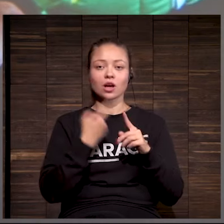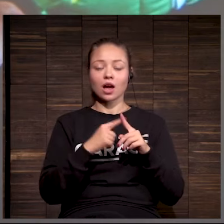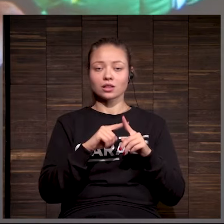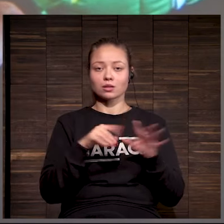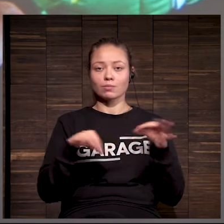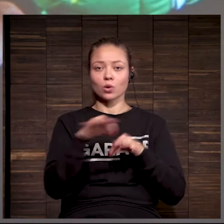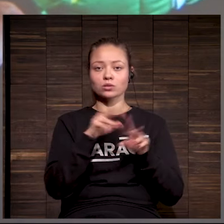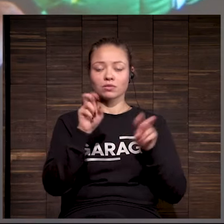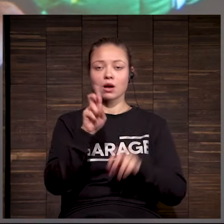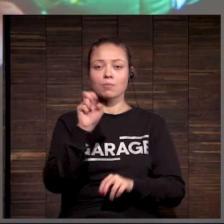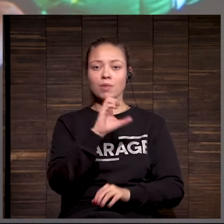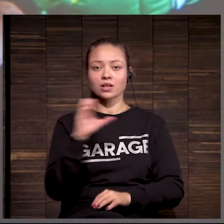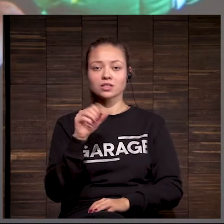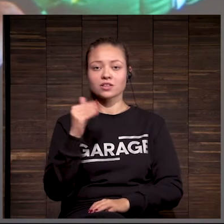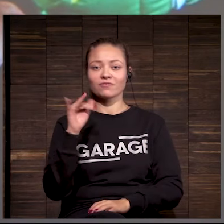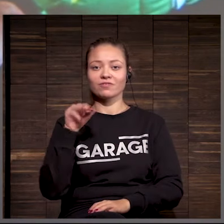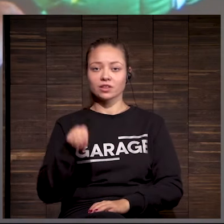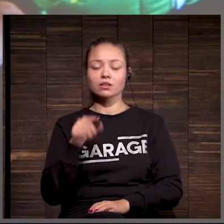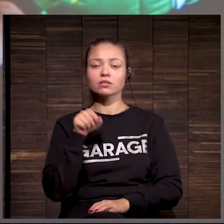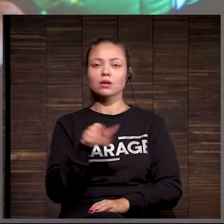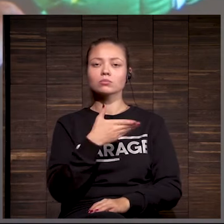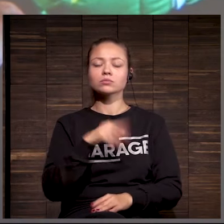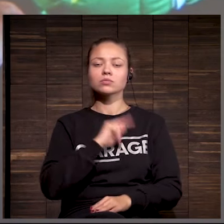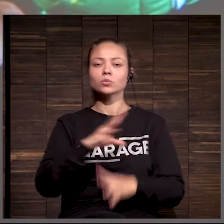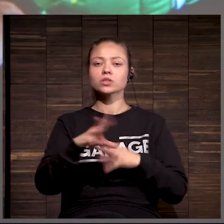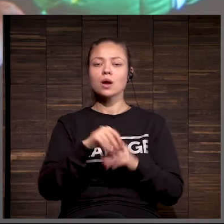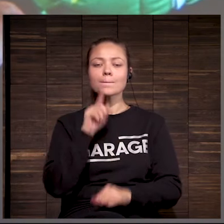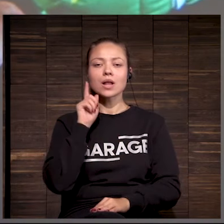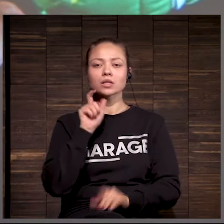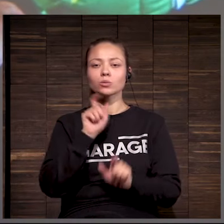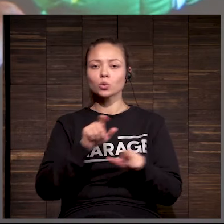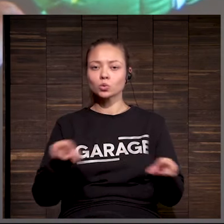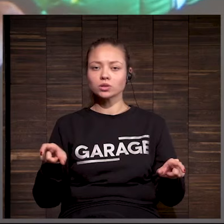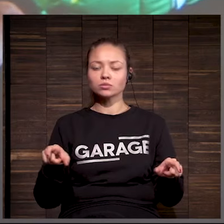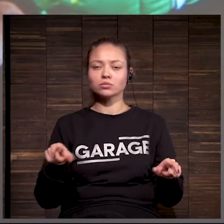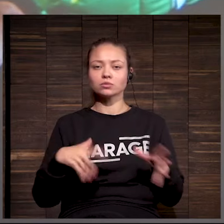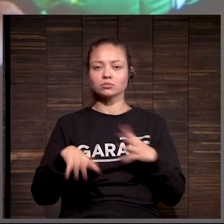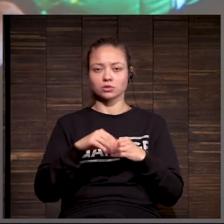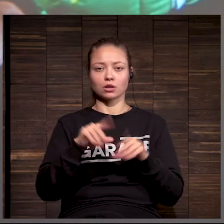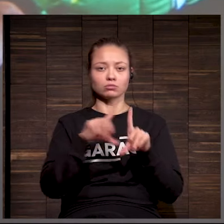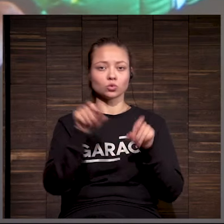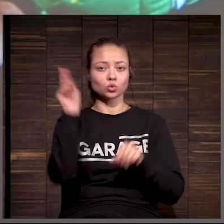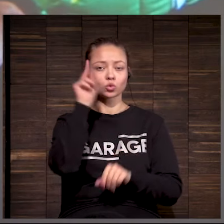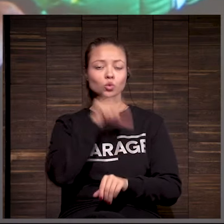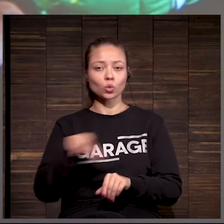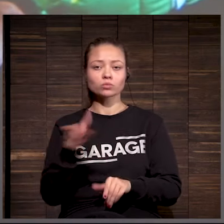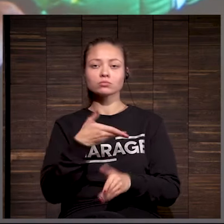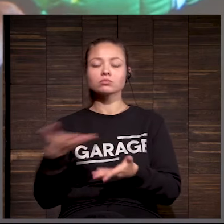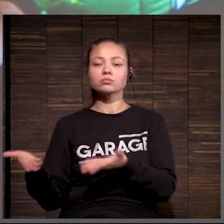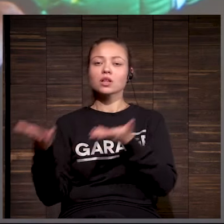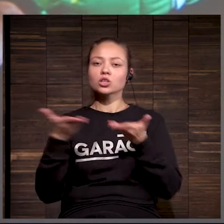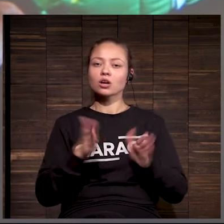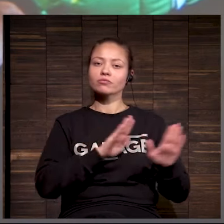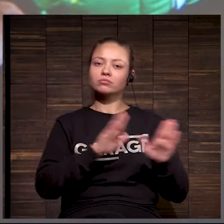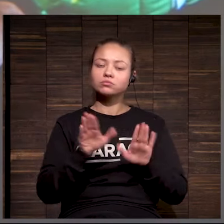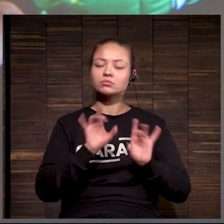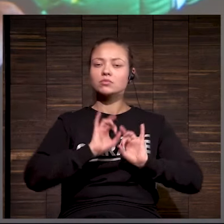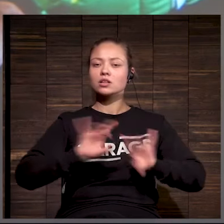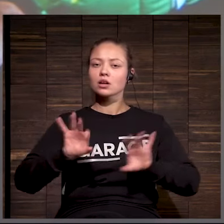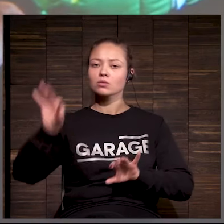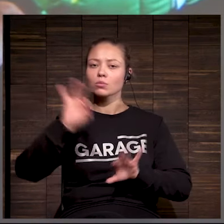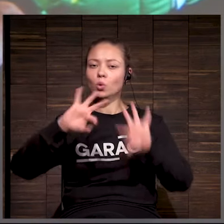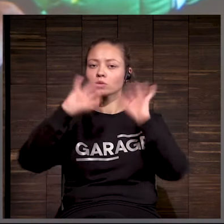спит в нем мы работали с молодыми людьми с со школьниками приглашали в галери не рассказывали про